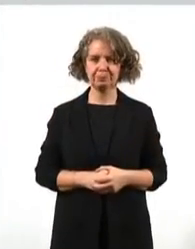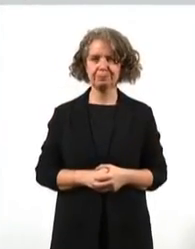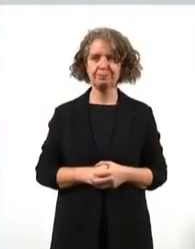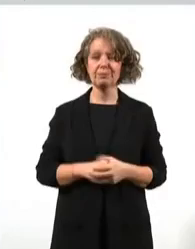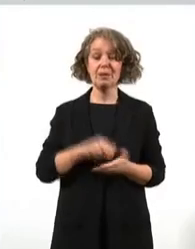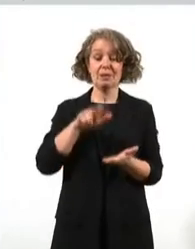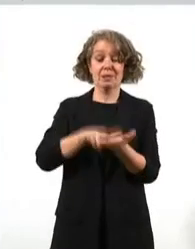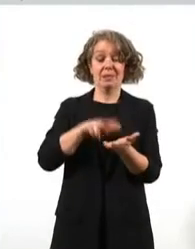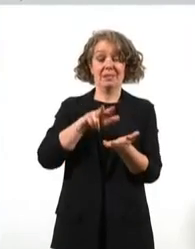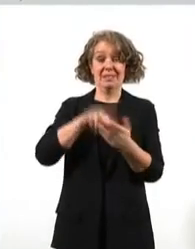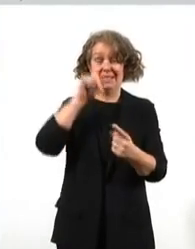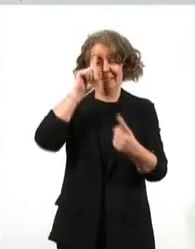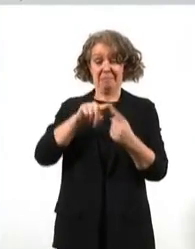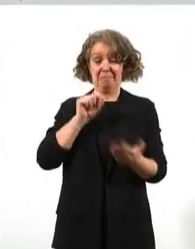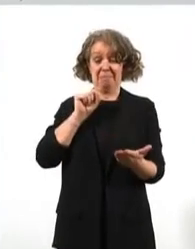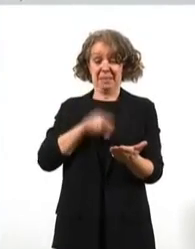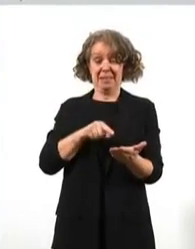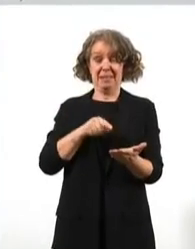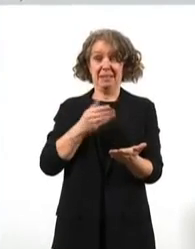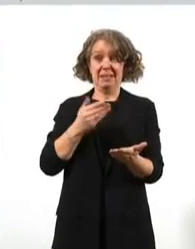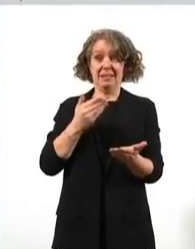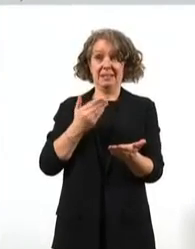là, pour le coup, je pense que vous tirez...